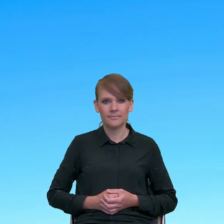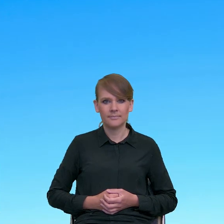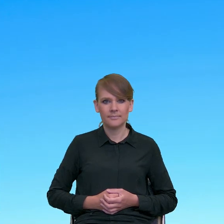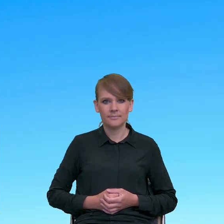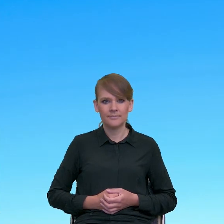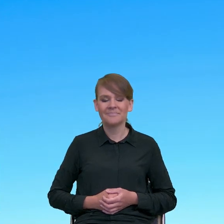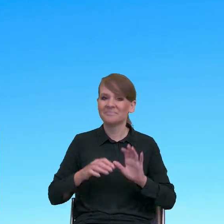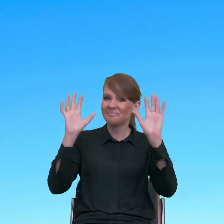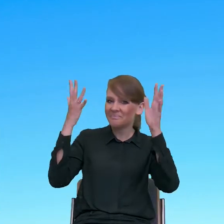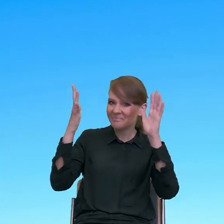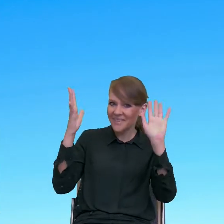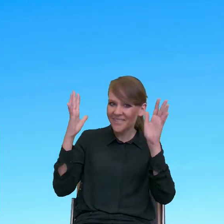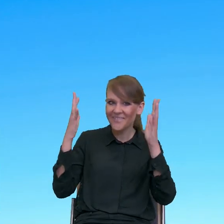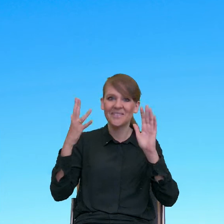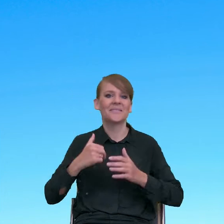Brawa!